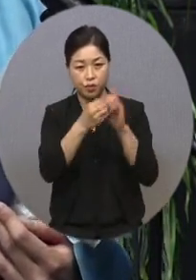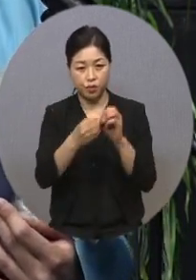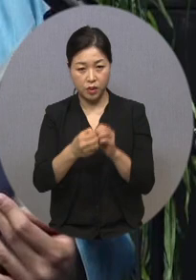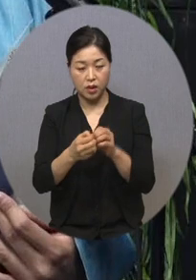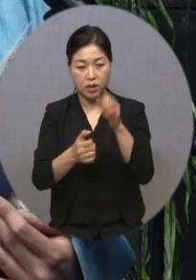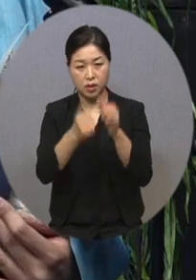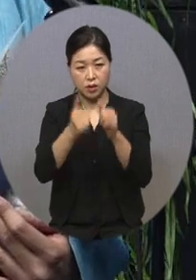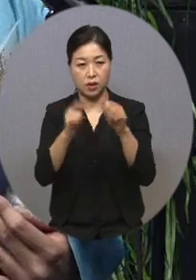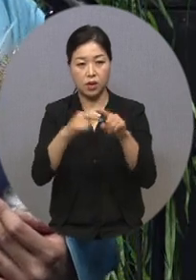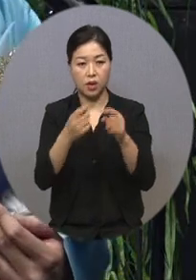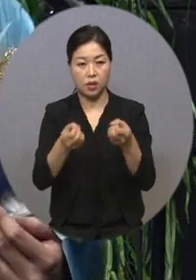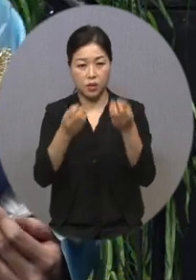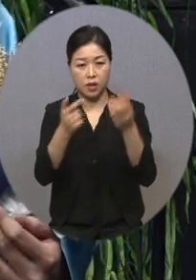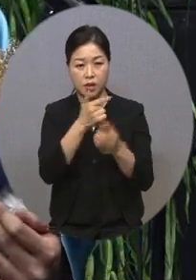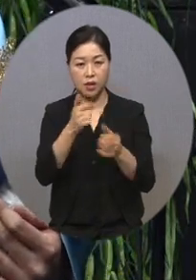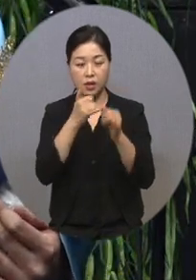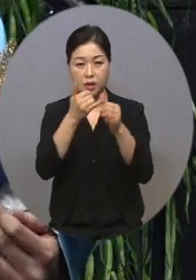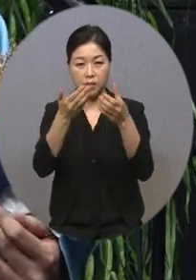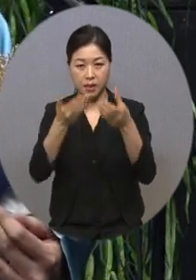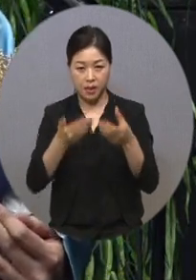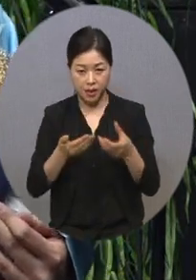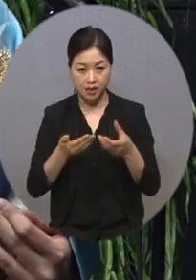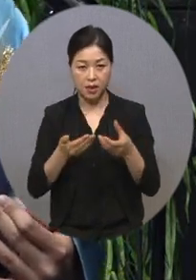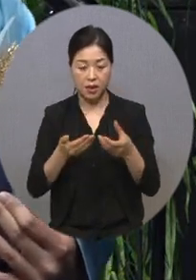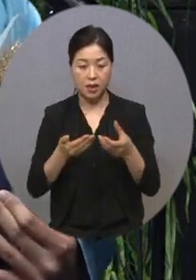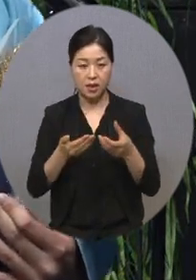선호국악대상 대상 수상에 대해